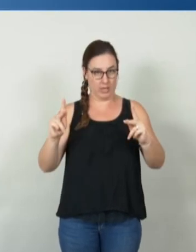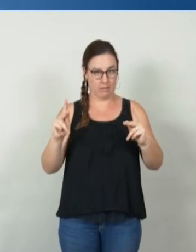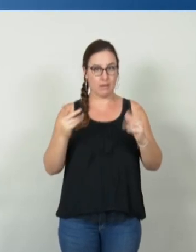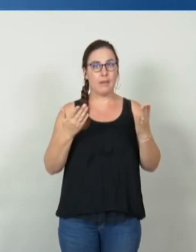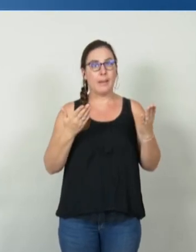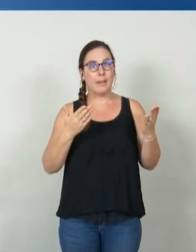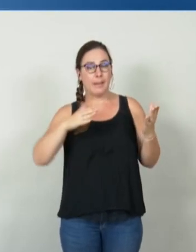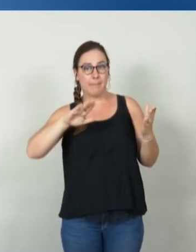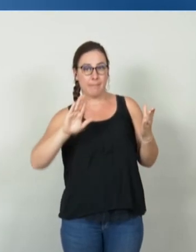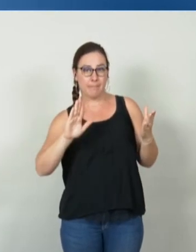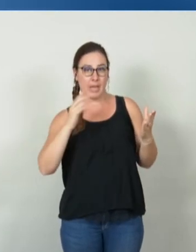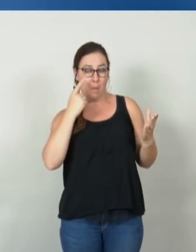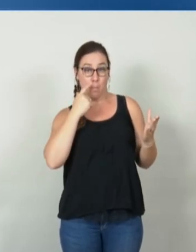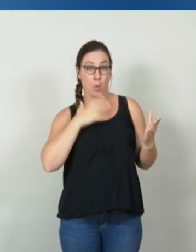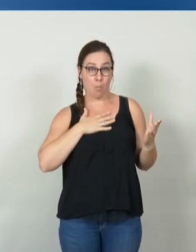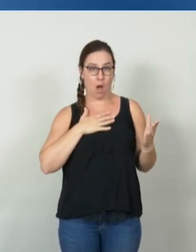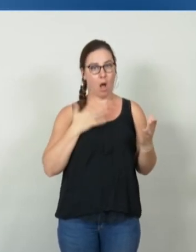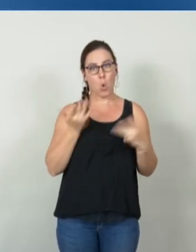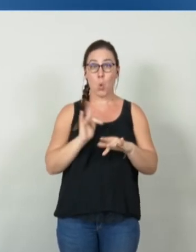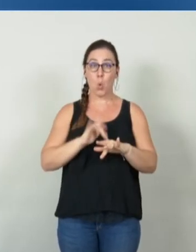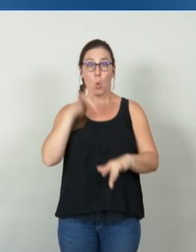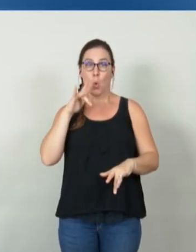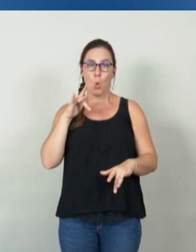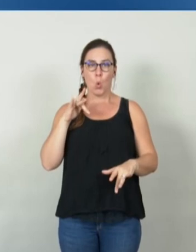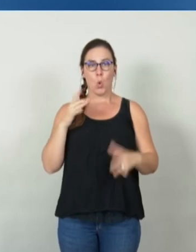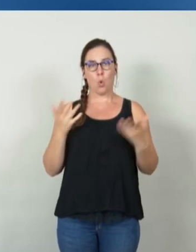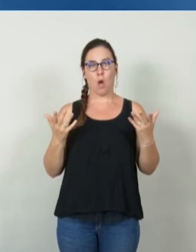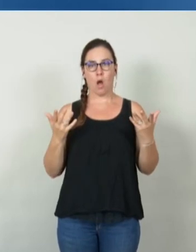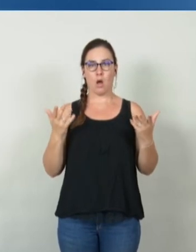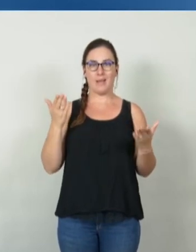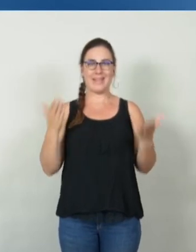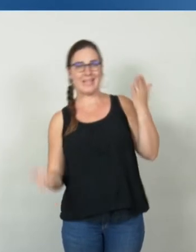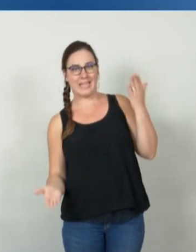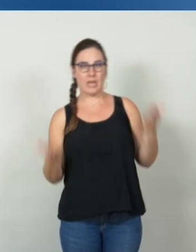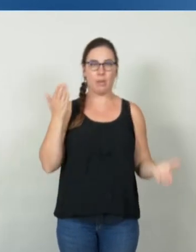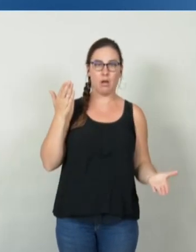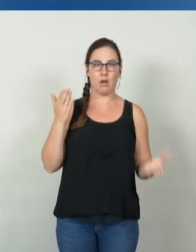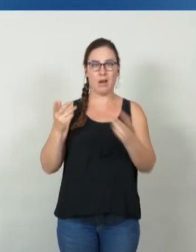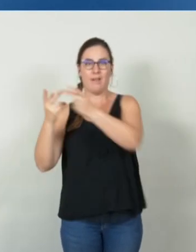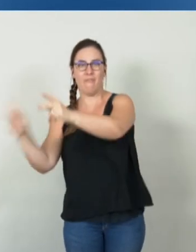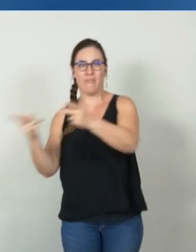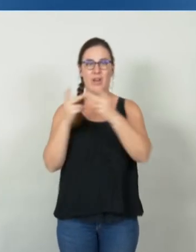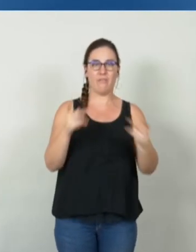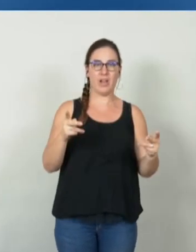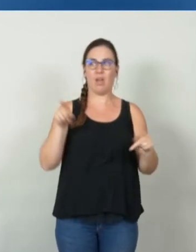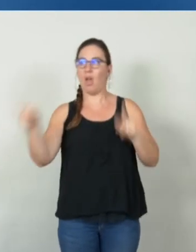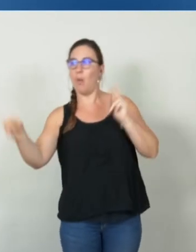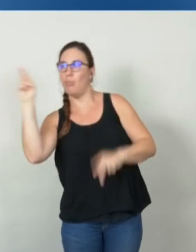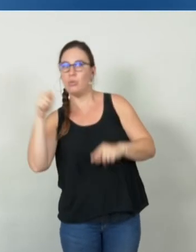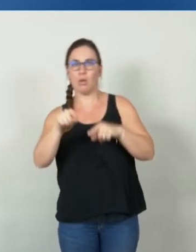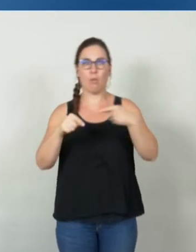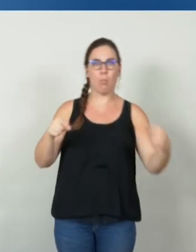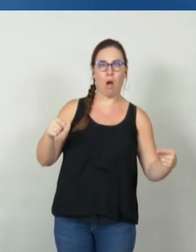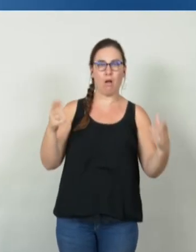dans ce cas il me semble pour le moins délicat d'installer un déséquilibre entre chacune des parties ce biais